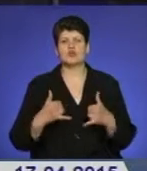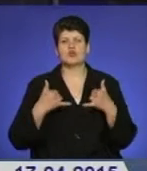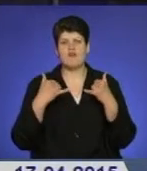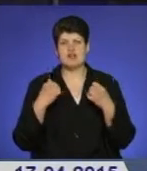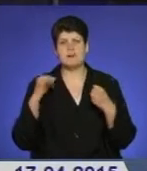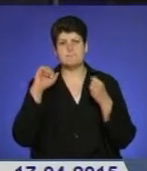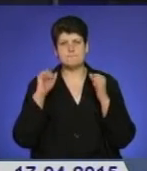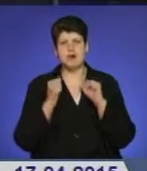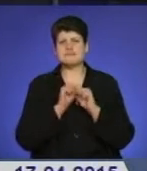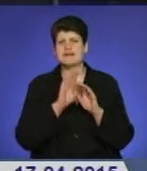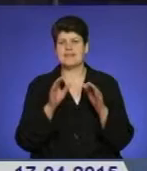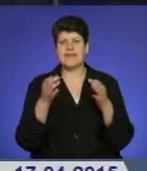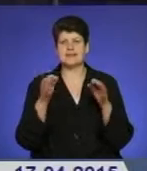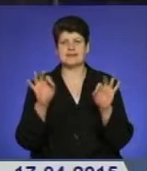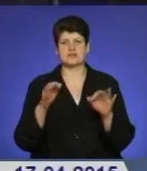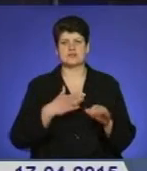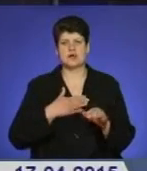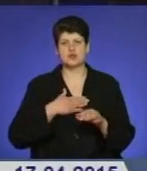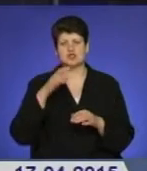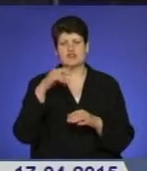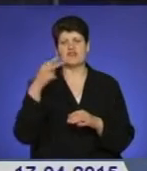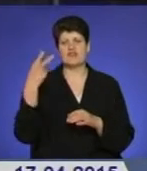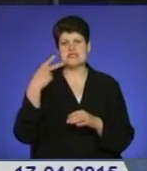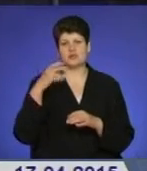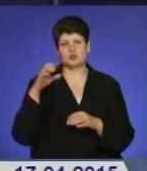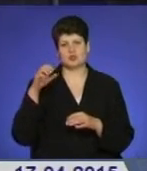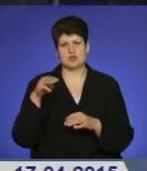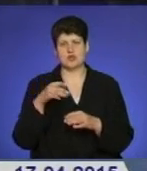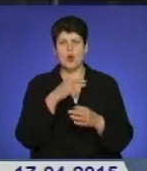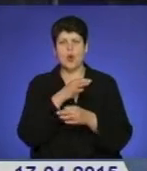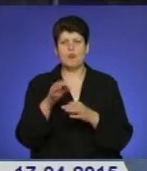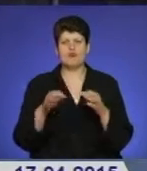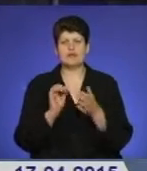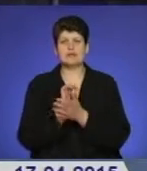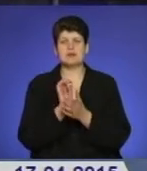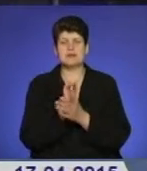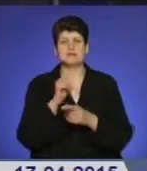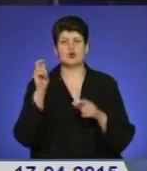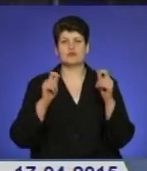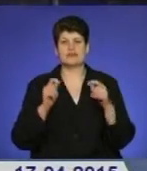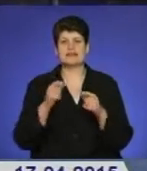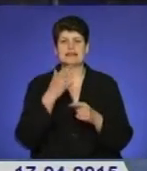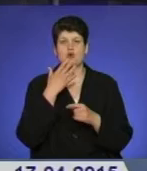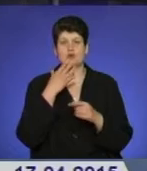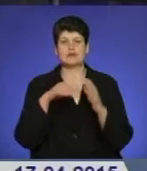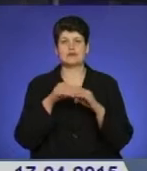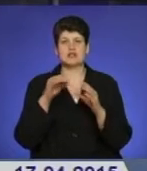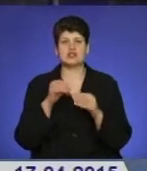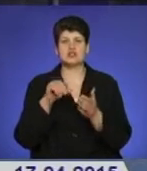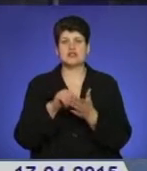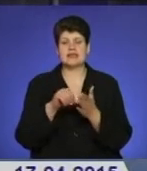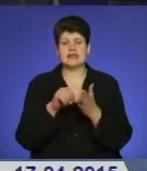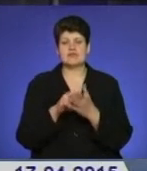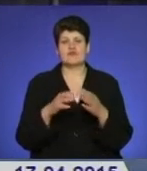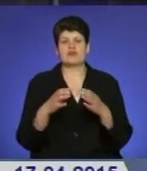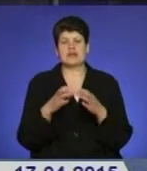за незалежність нашої держави у 20 столітті. Обговорили на прес-конференції народних депутатів, членів фракції Радикальної